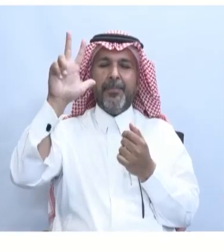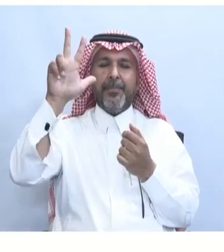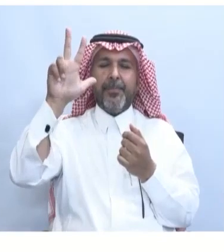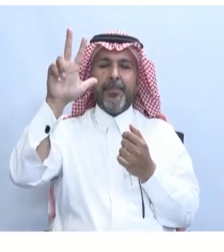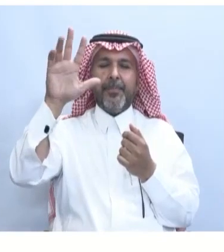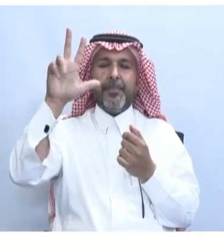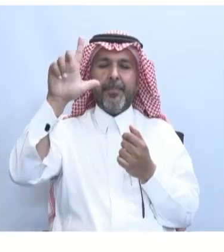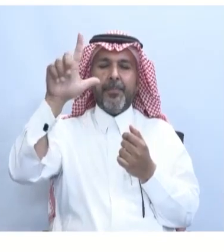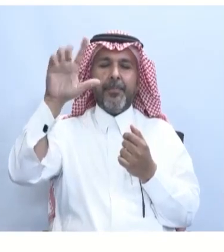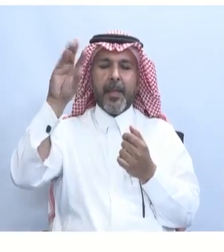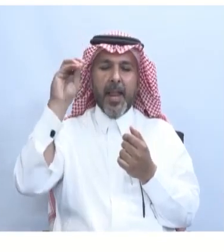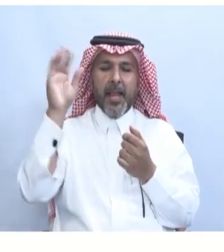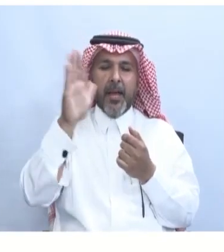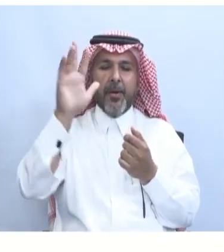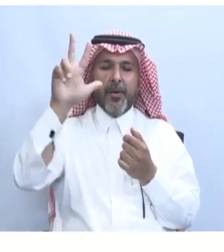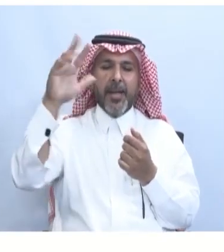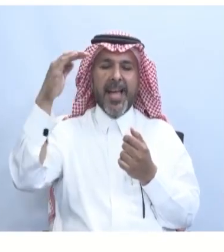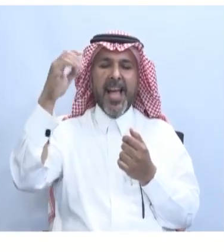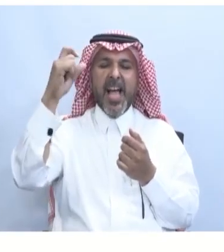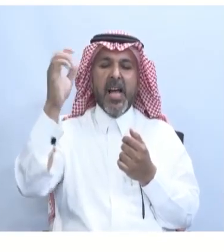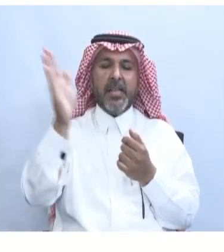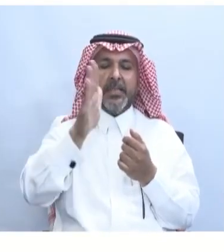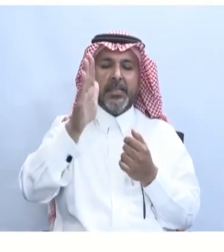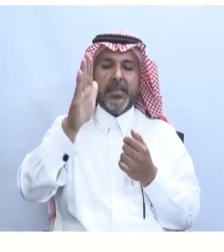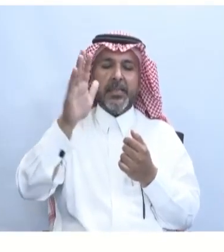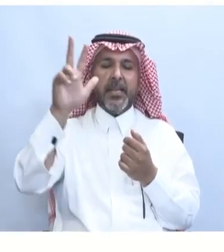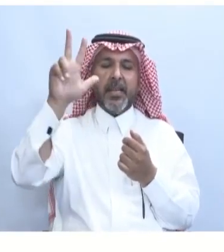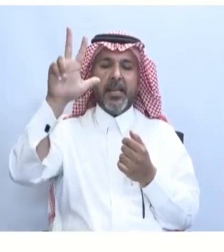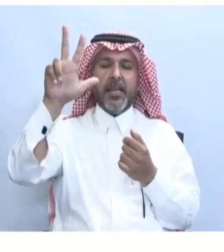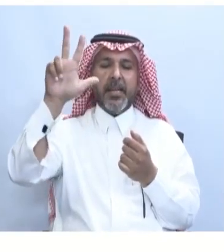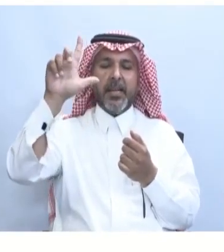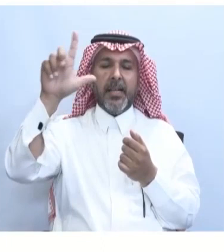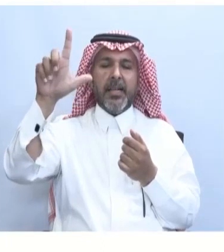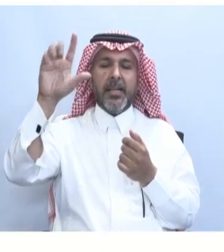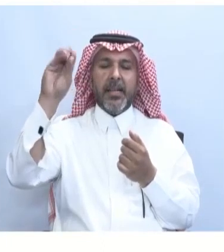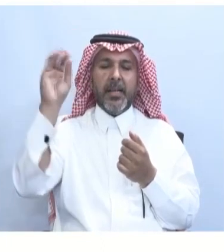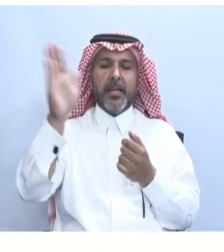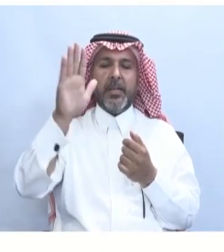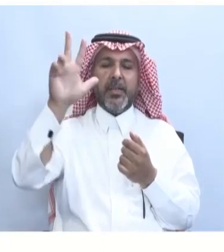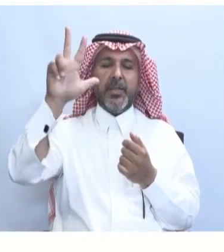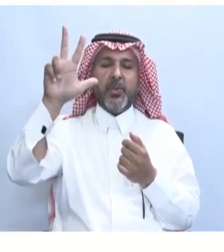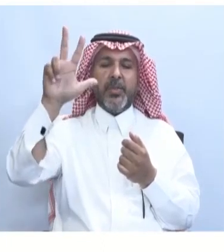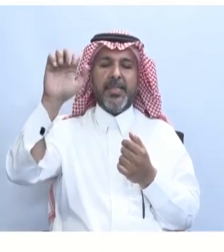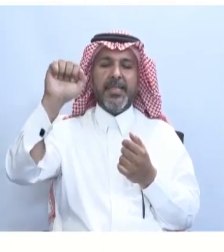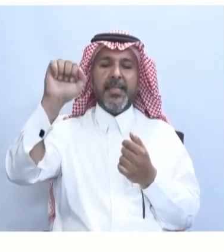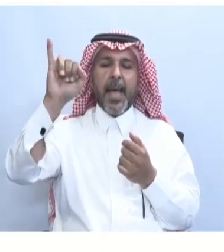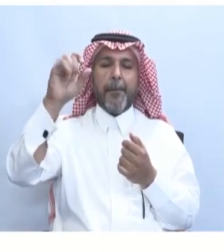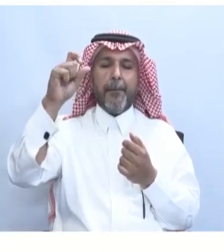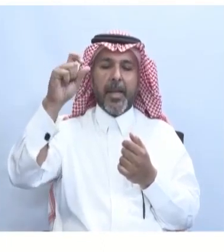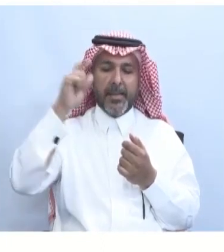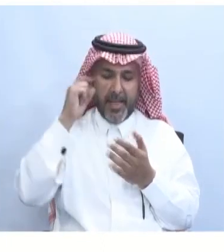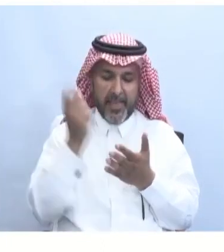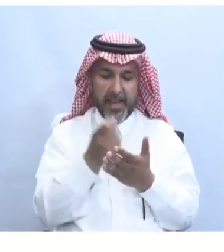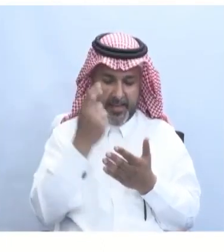التوحيد لا اله الا الله وحده لا شريك له وهنا ايضا كتبت عباره او سنه الفك هذه